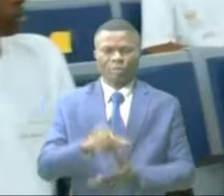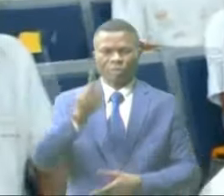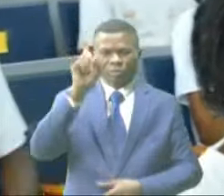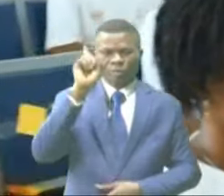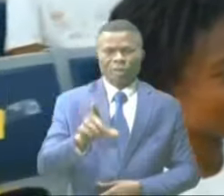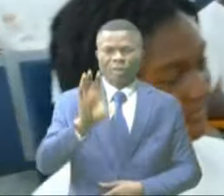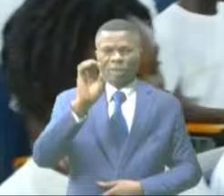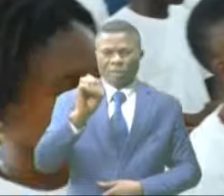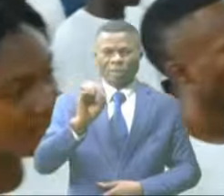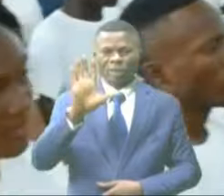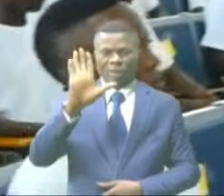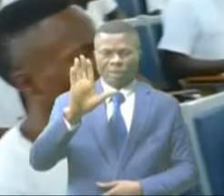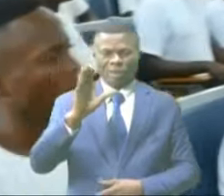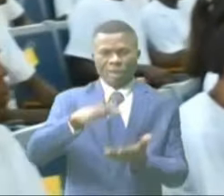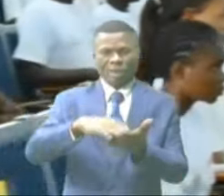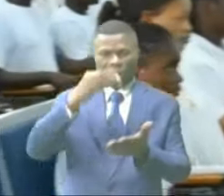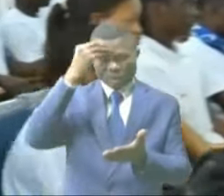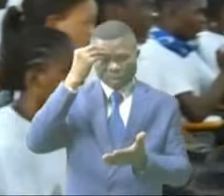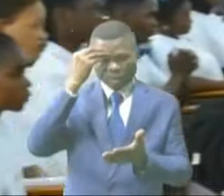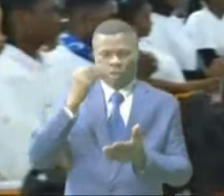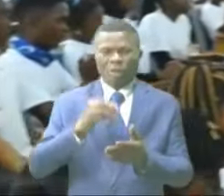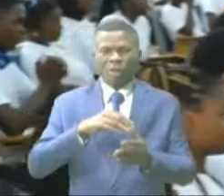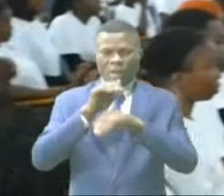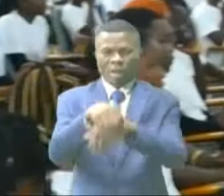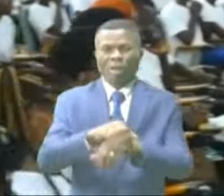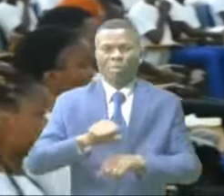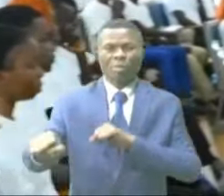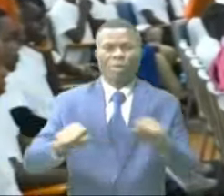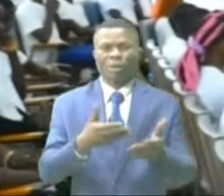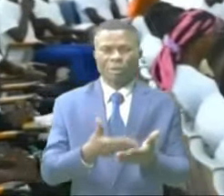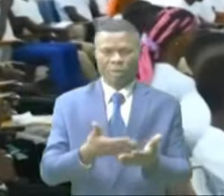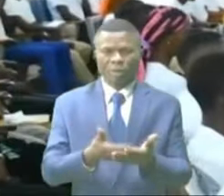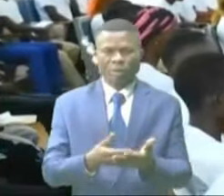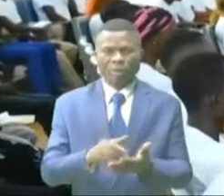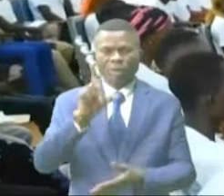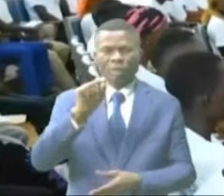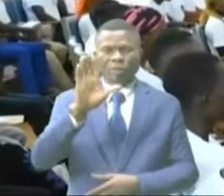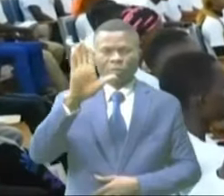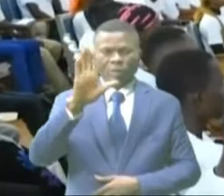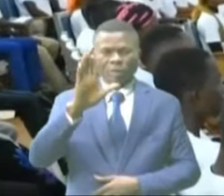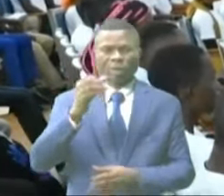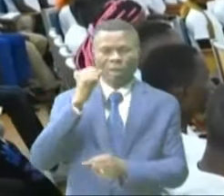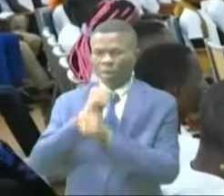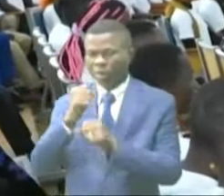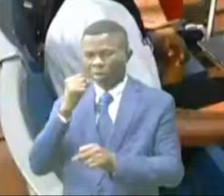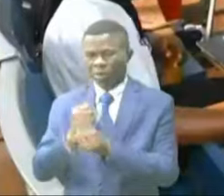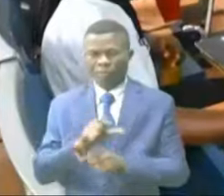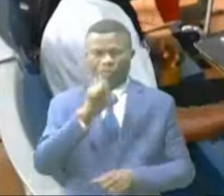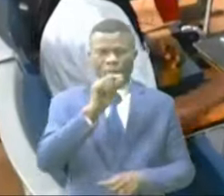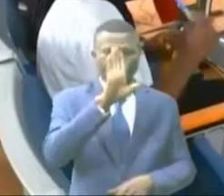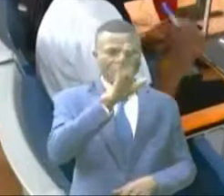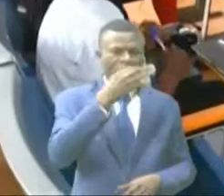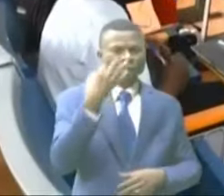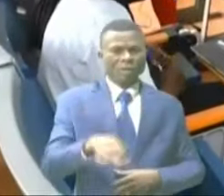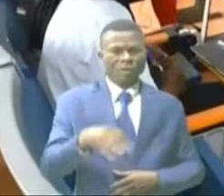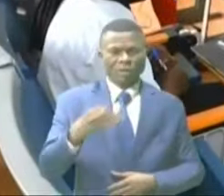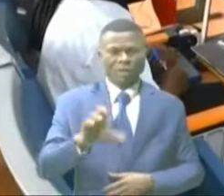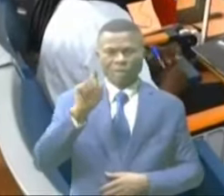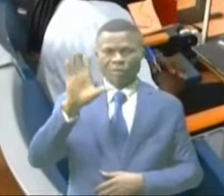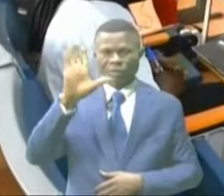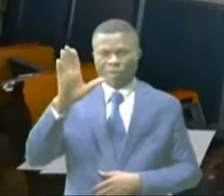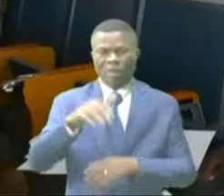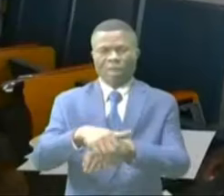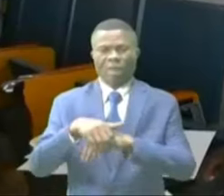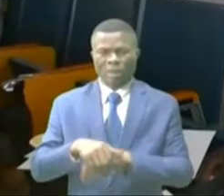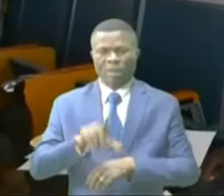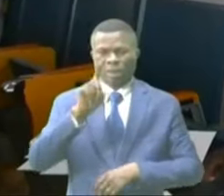55 élèves au total ont été soumis à 100 questionnaires, dont 25 en mathématiques, 25 en français, 25 en